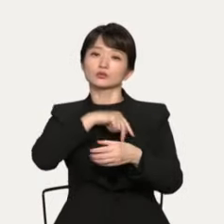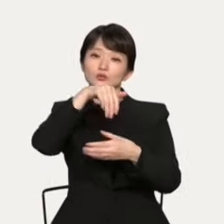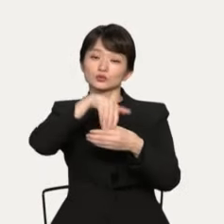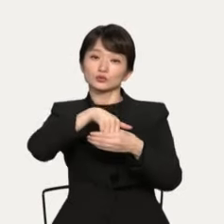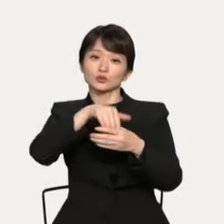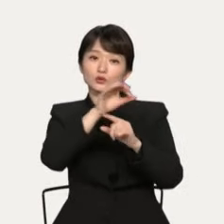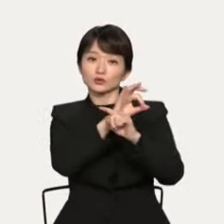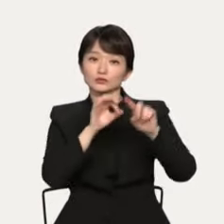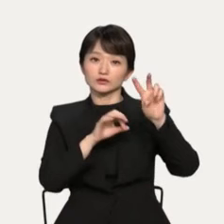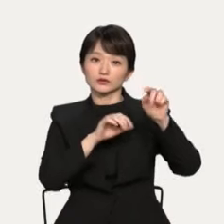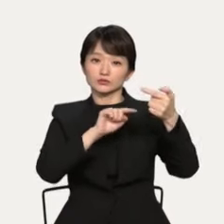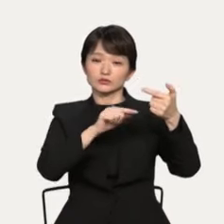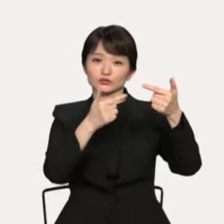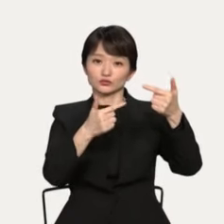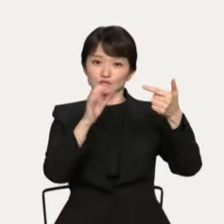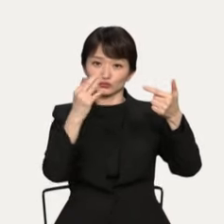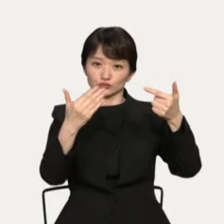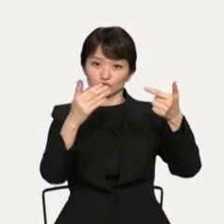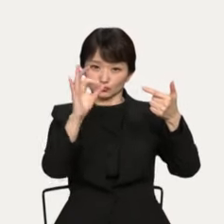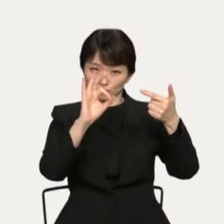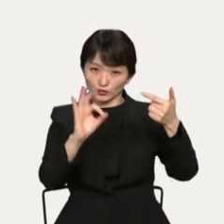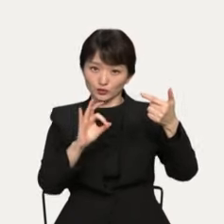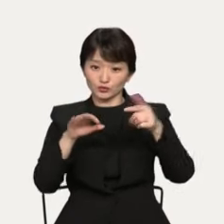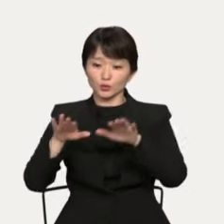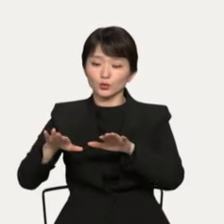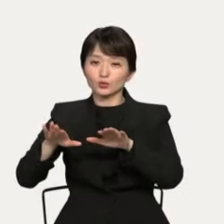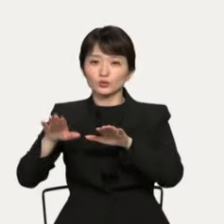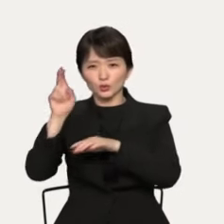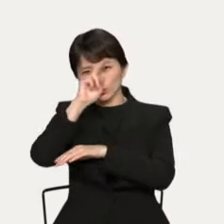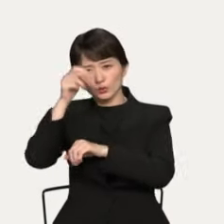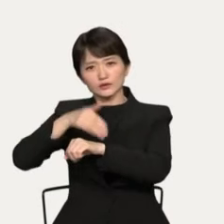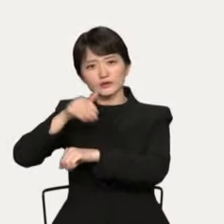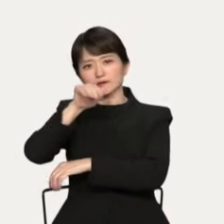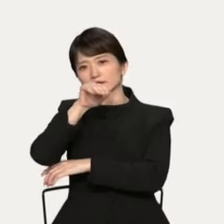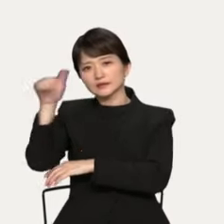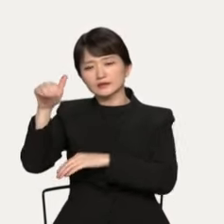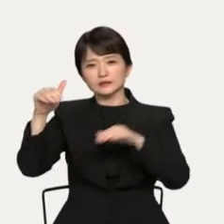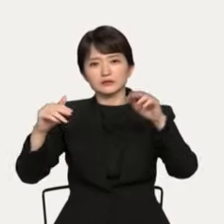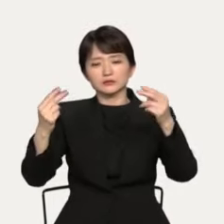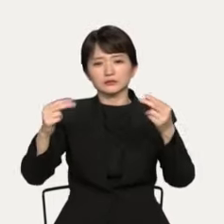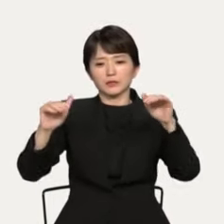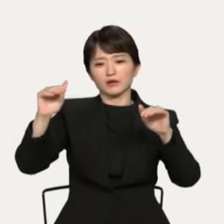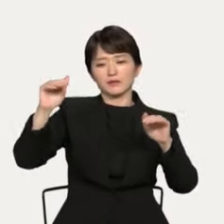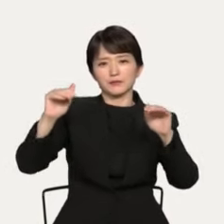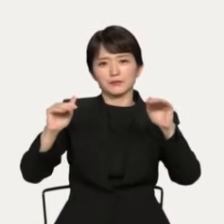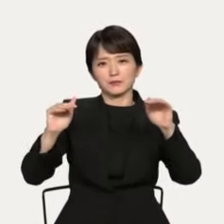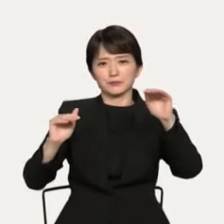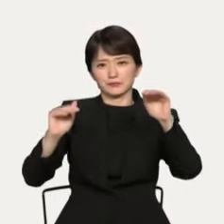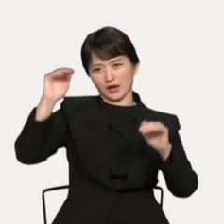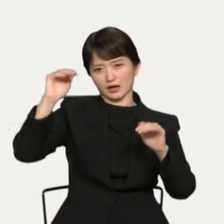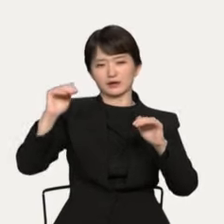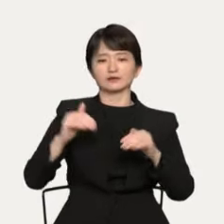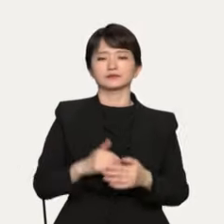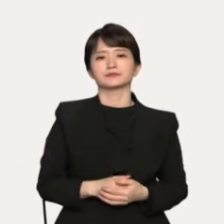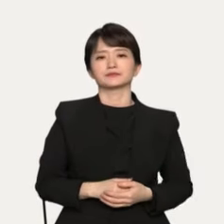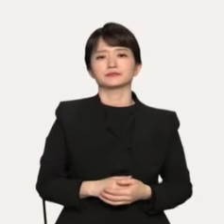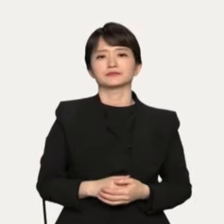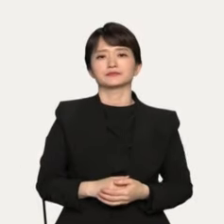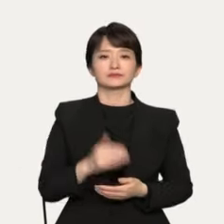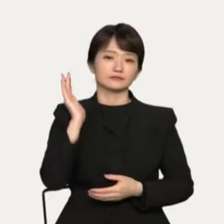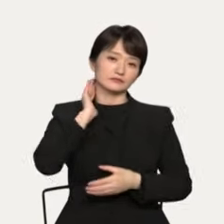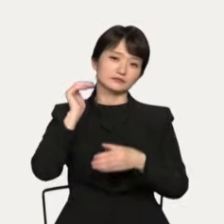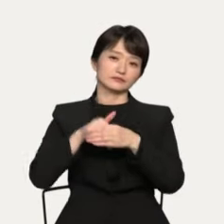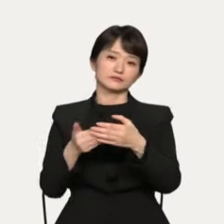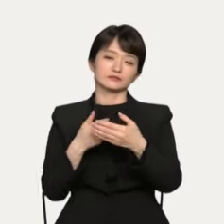투표율은 26.69%였는데 오늘 오후 4시 기준으로 이미 그 수치를 넘겼습니다. 대선 사전 투표율